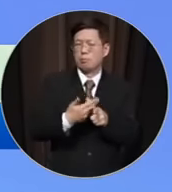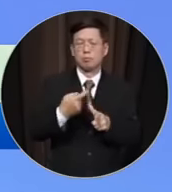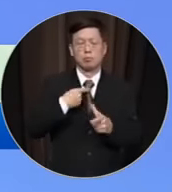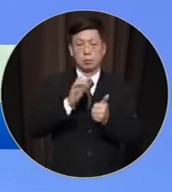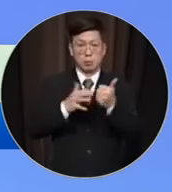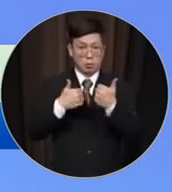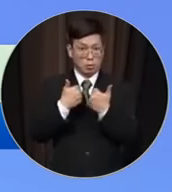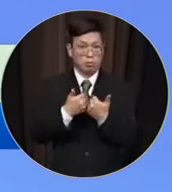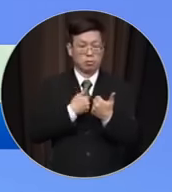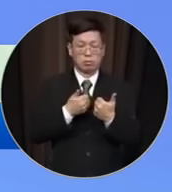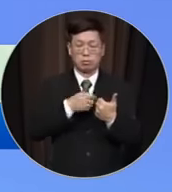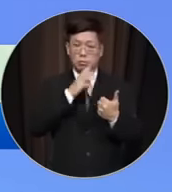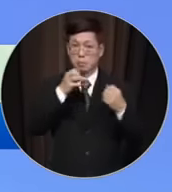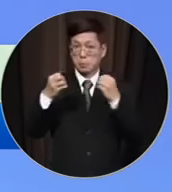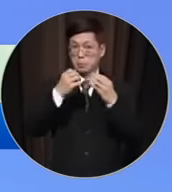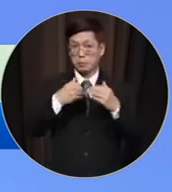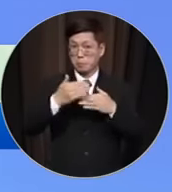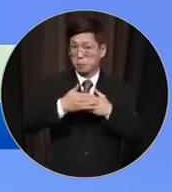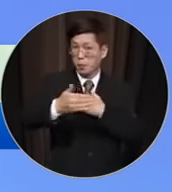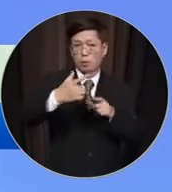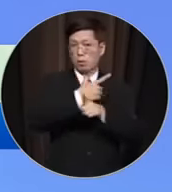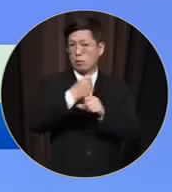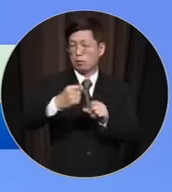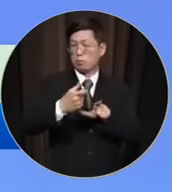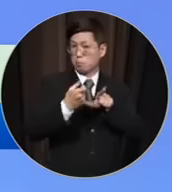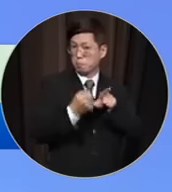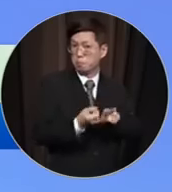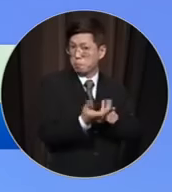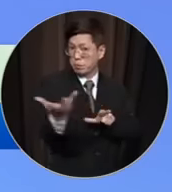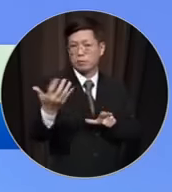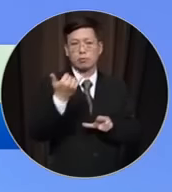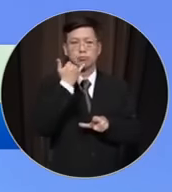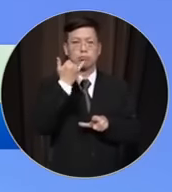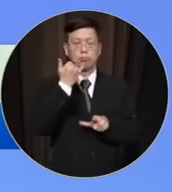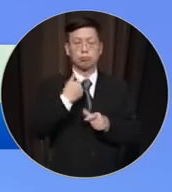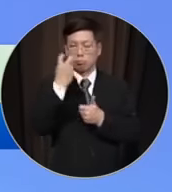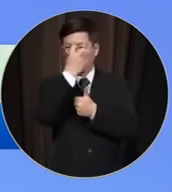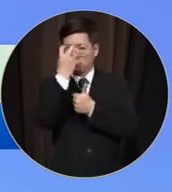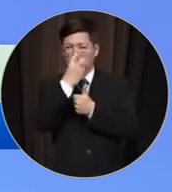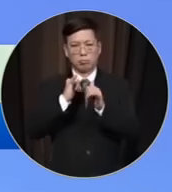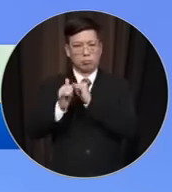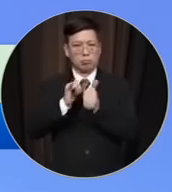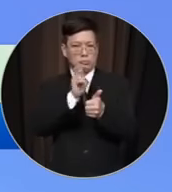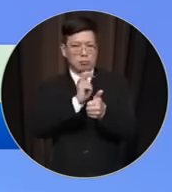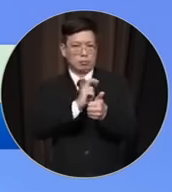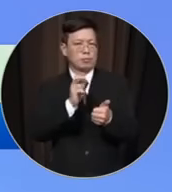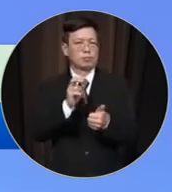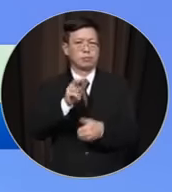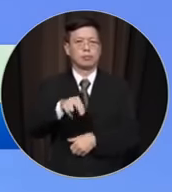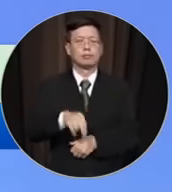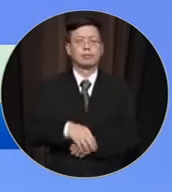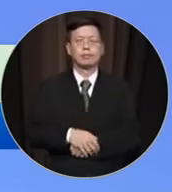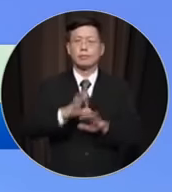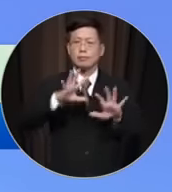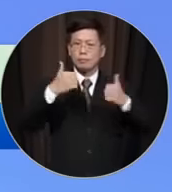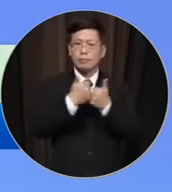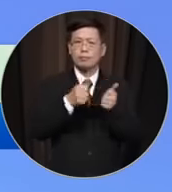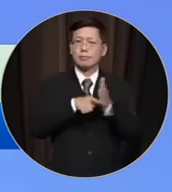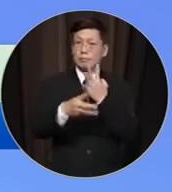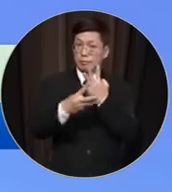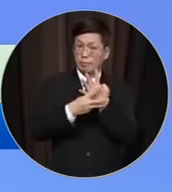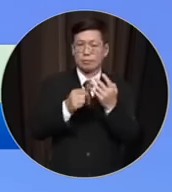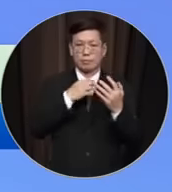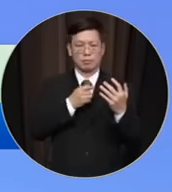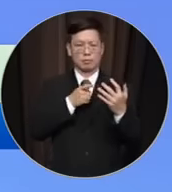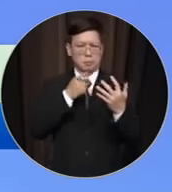的过程应该要更透明，把所有立法委员的表现摊在阳光下来接受人民的检验。国会专业透